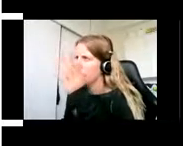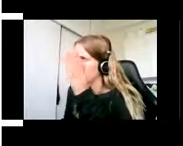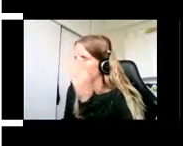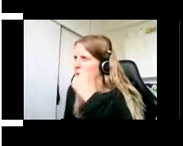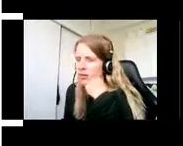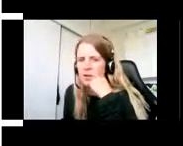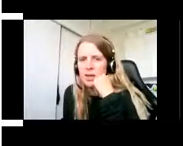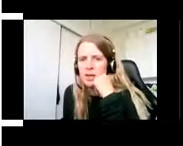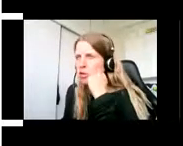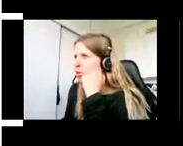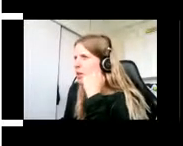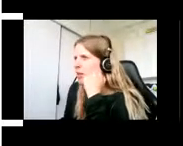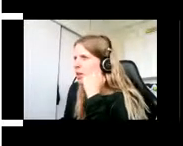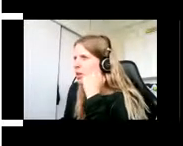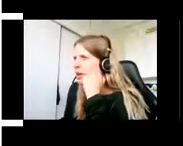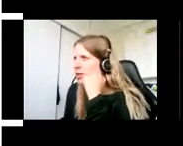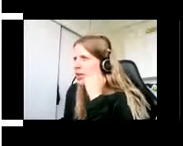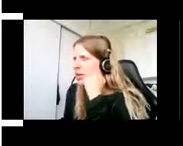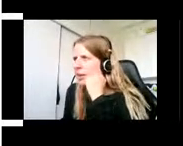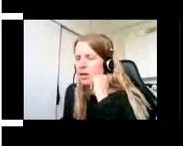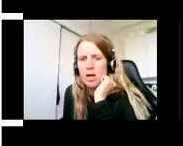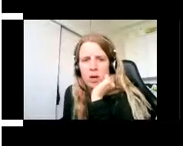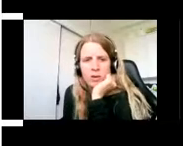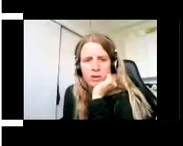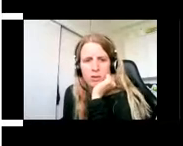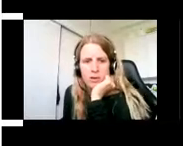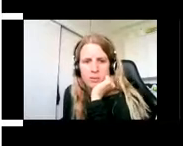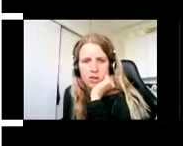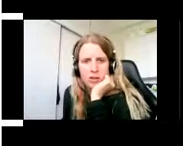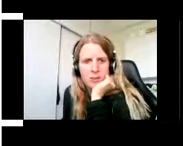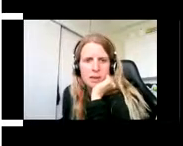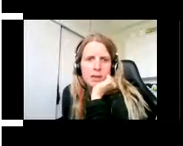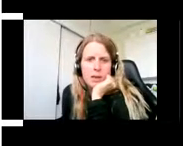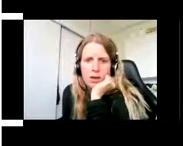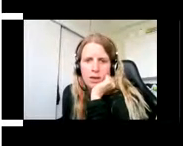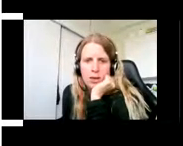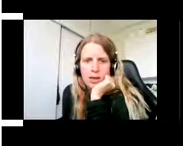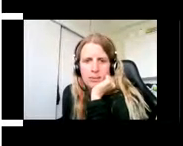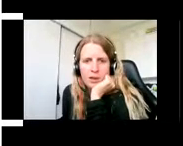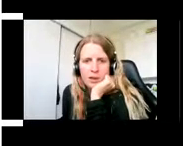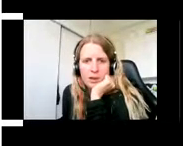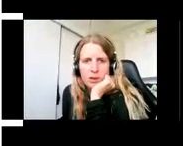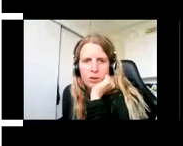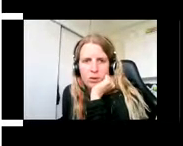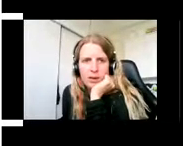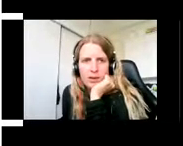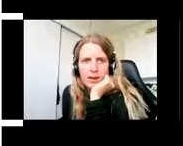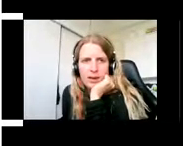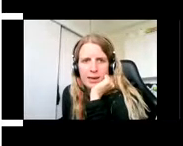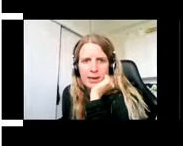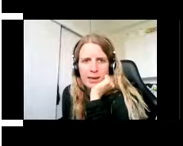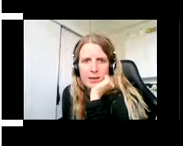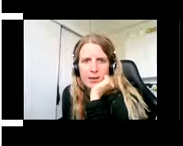per se hetzelfde. Dan moet je gewoon eens even door die lijst gaan en kijken wat dan wel matcht. Oké. Okay. De